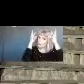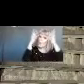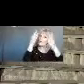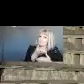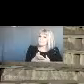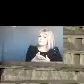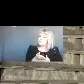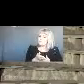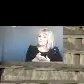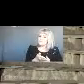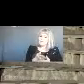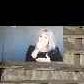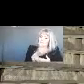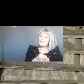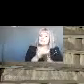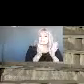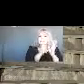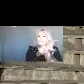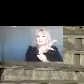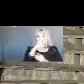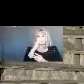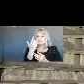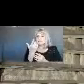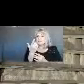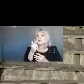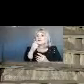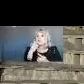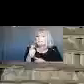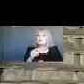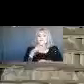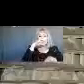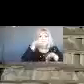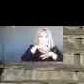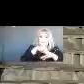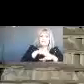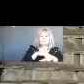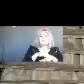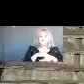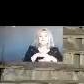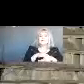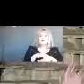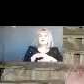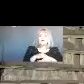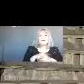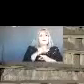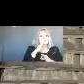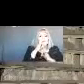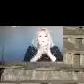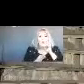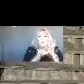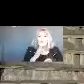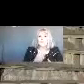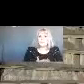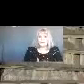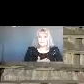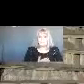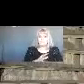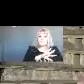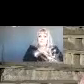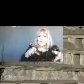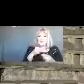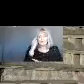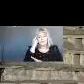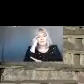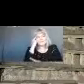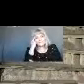lande. Jesus is die Christus. Dit is die punchline van Petrus se boodskap. Laat die hele huis van Israel weet